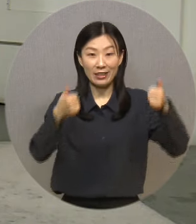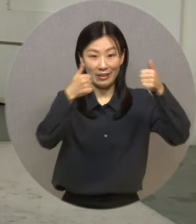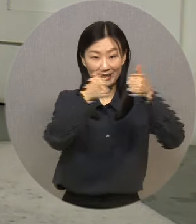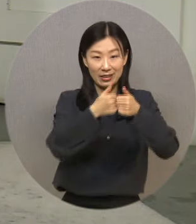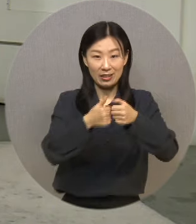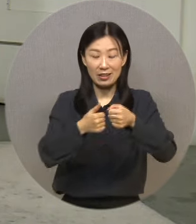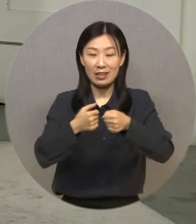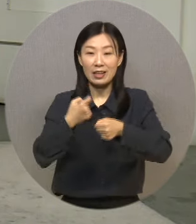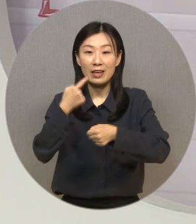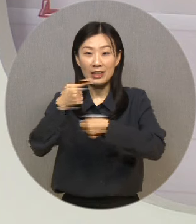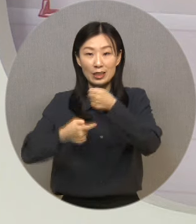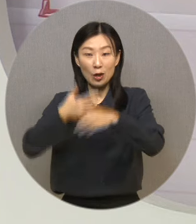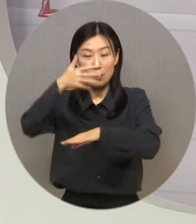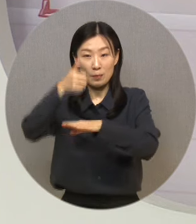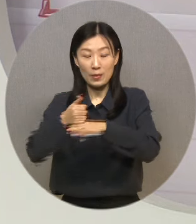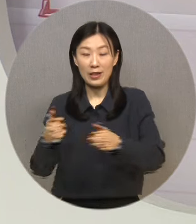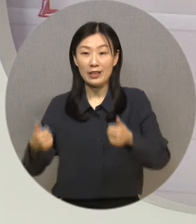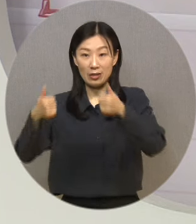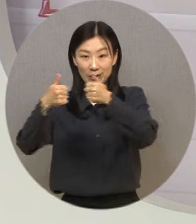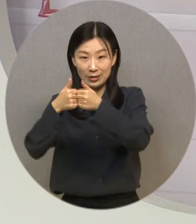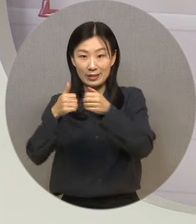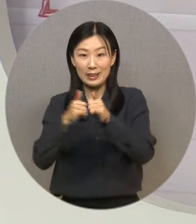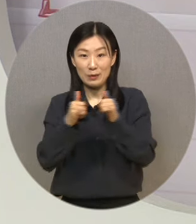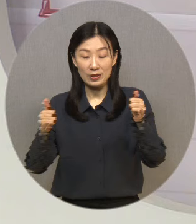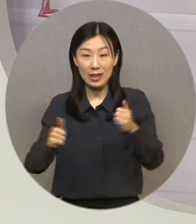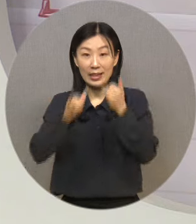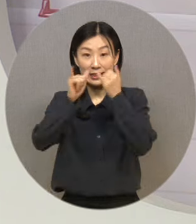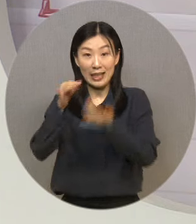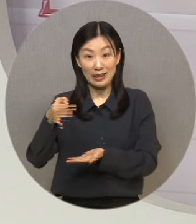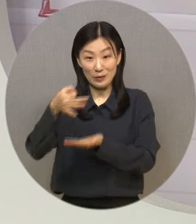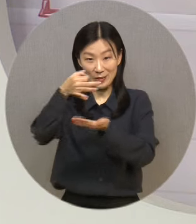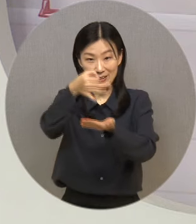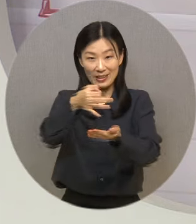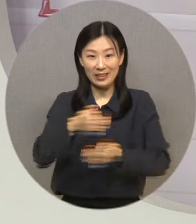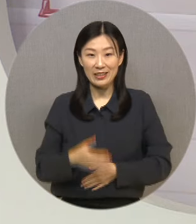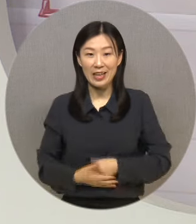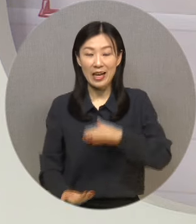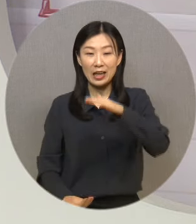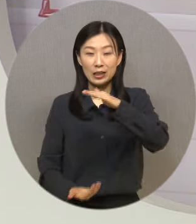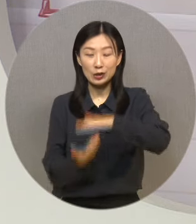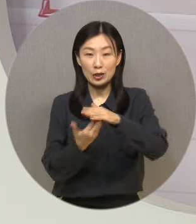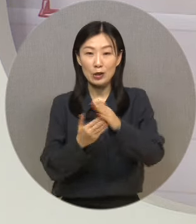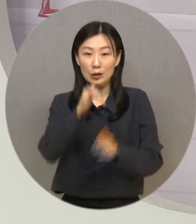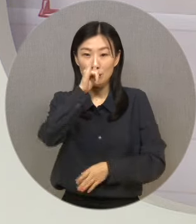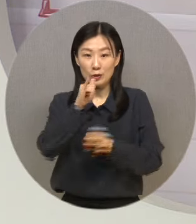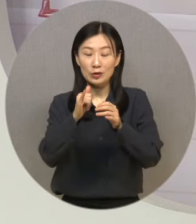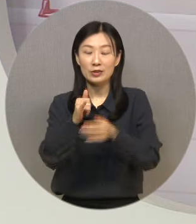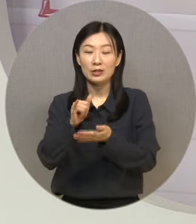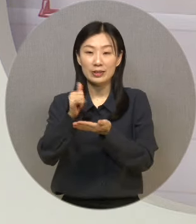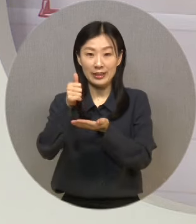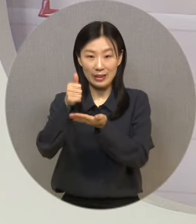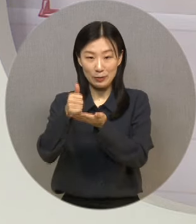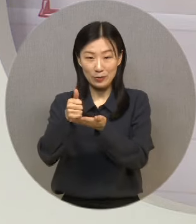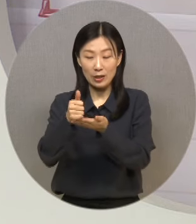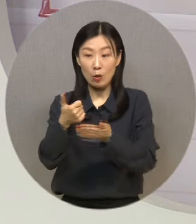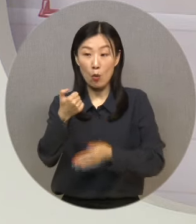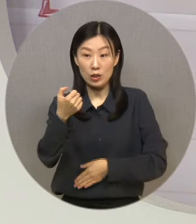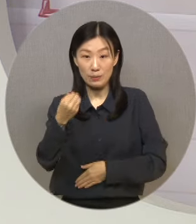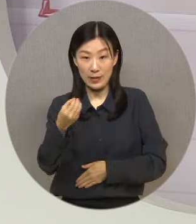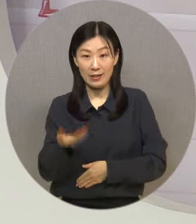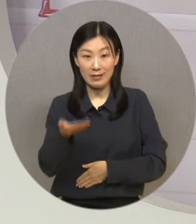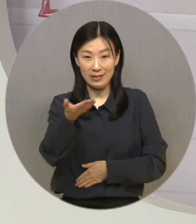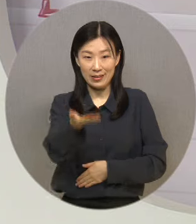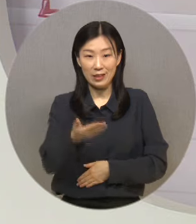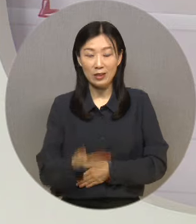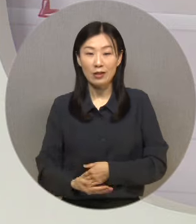결선 수상자 여러분께는 상금도 드리는데요. 월간 결선 최우수상 한 분께는 50만 원의 상금을 드리고요. 우수상 두